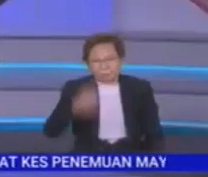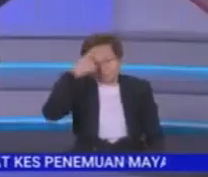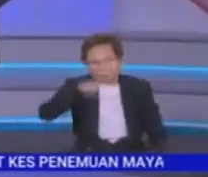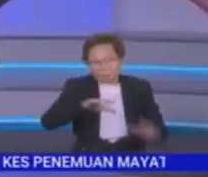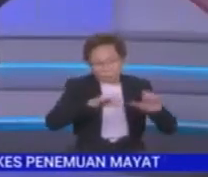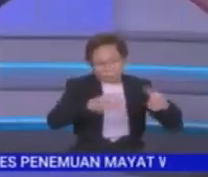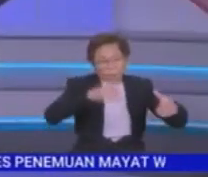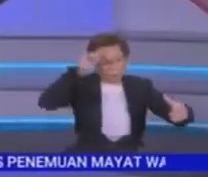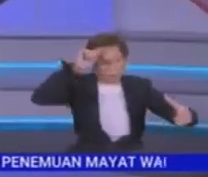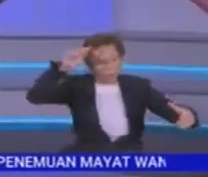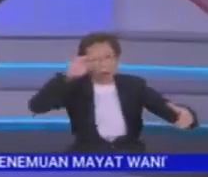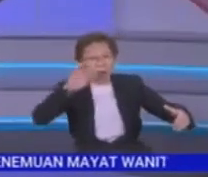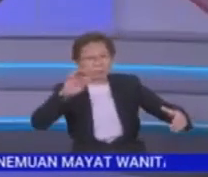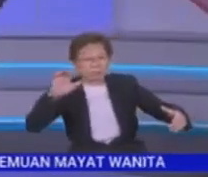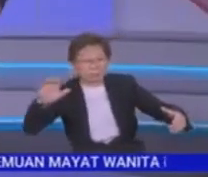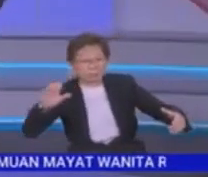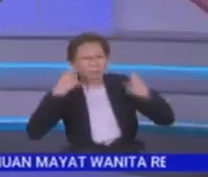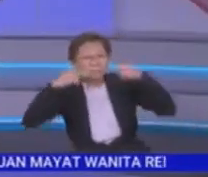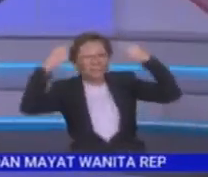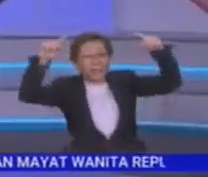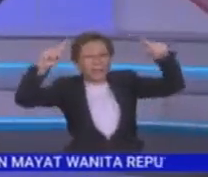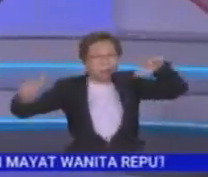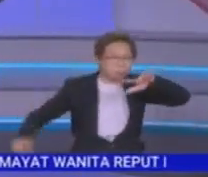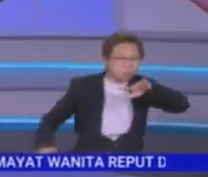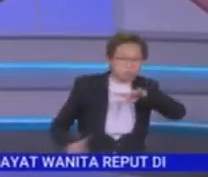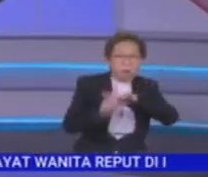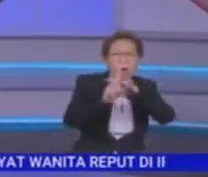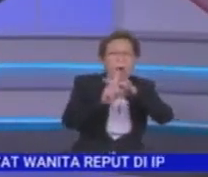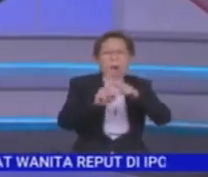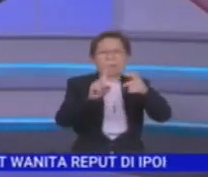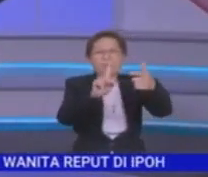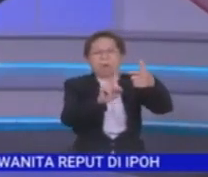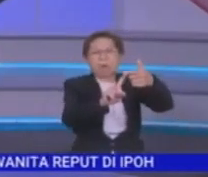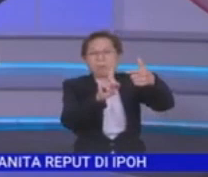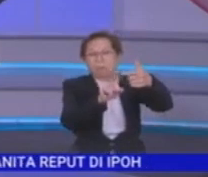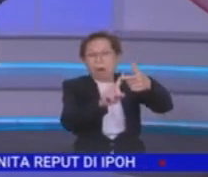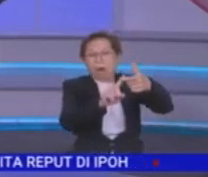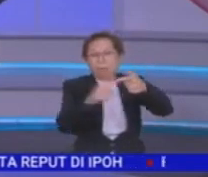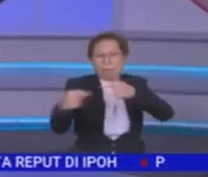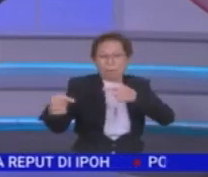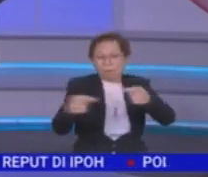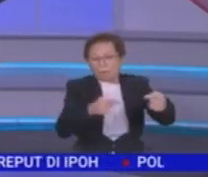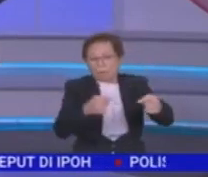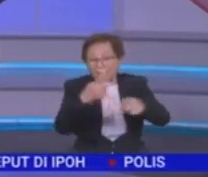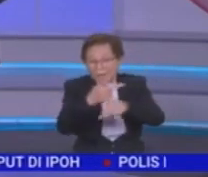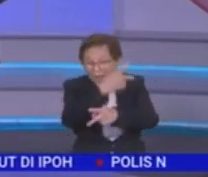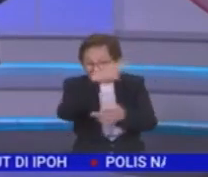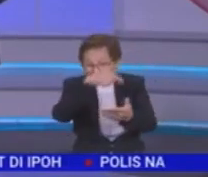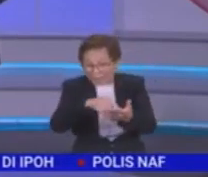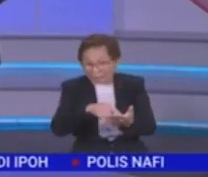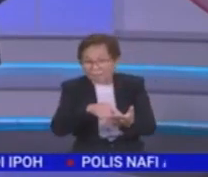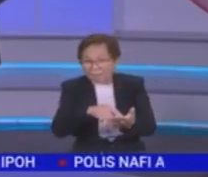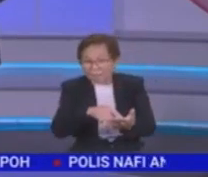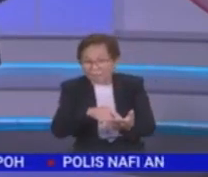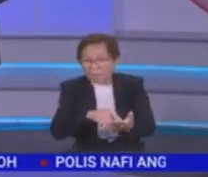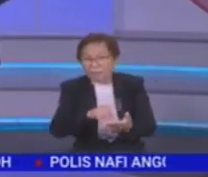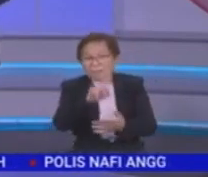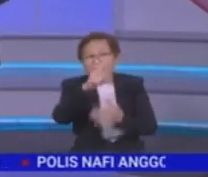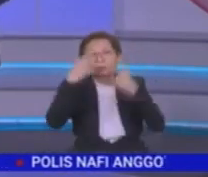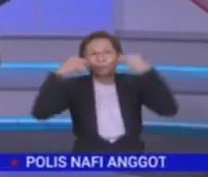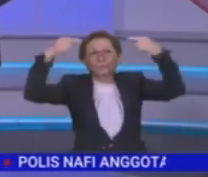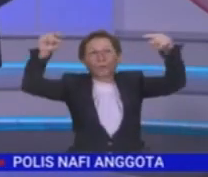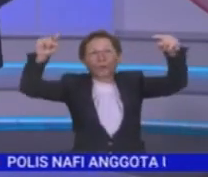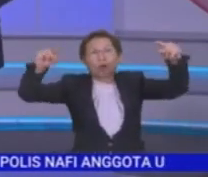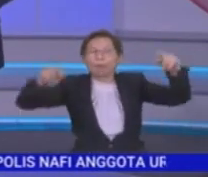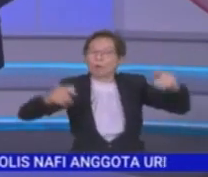Bagi skuad Terengganu FC, TFC, kejayaan muncul sebagai naib juara Liga musim ini adalah satu